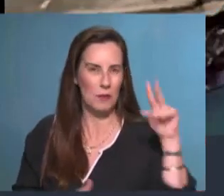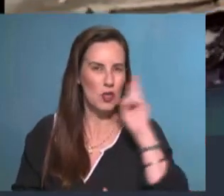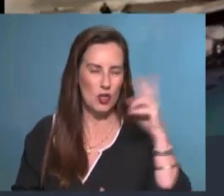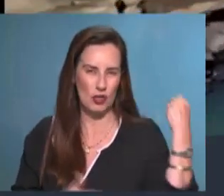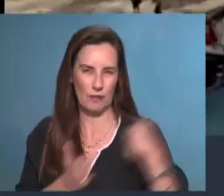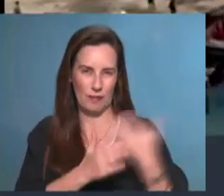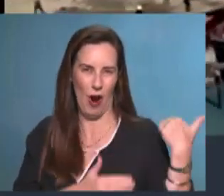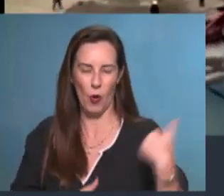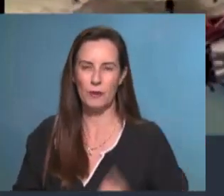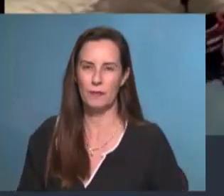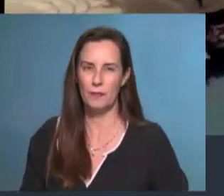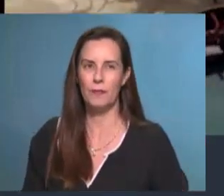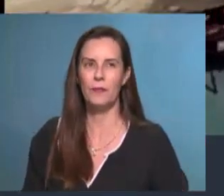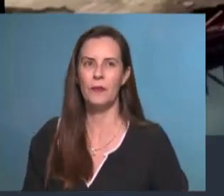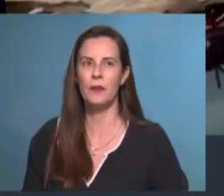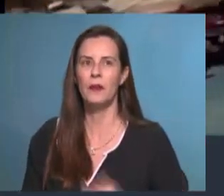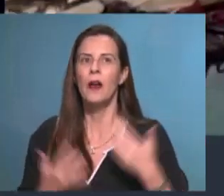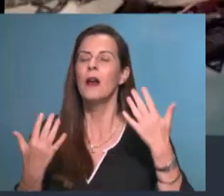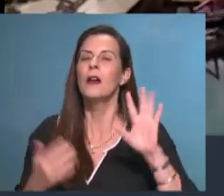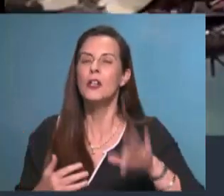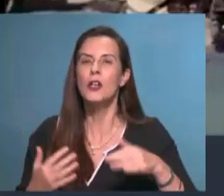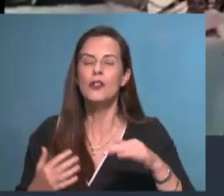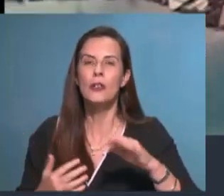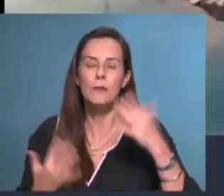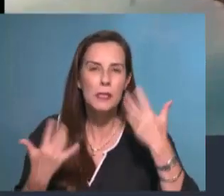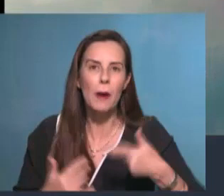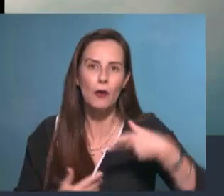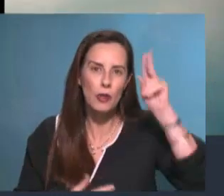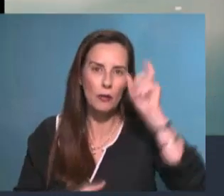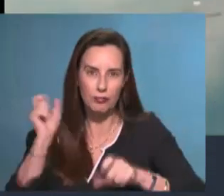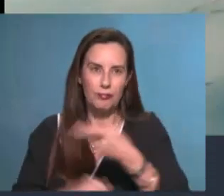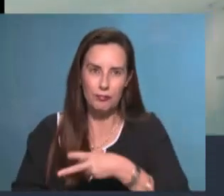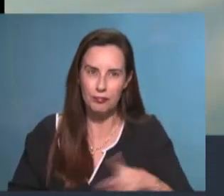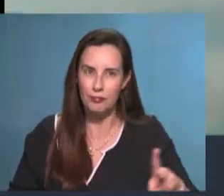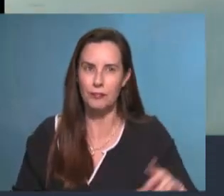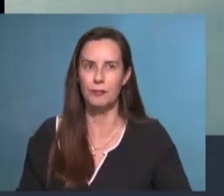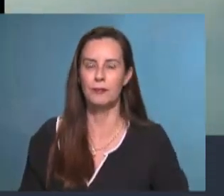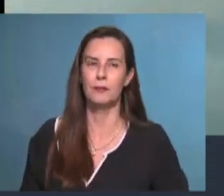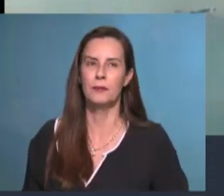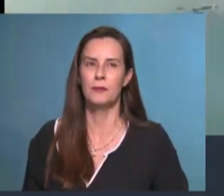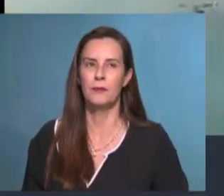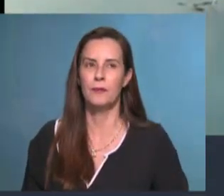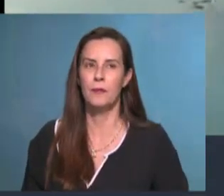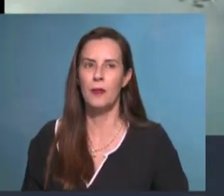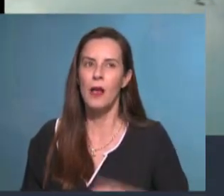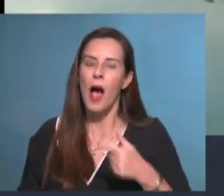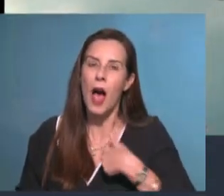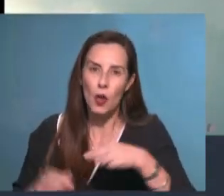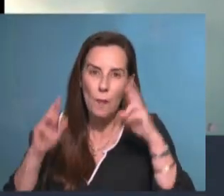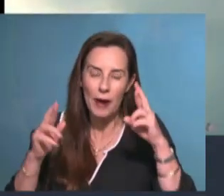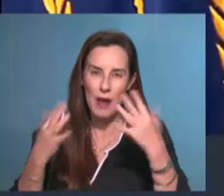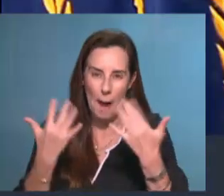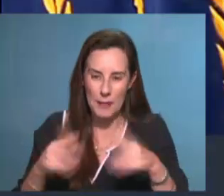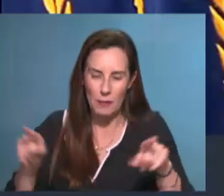האחרון. Dan diperkirakan jumlah korban ini masih akan terus bertambah. Ya kita berharap data ini tidak